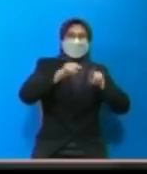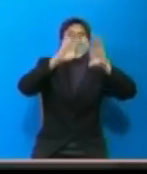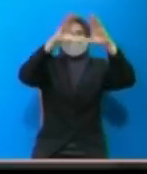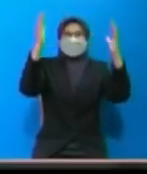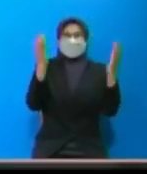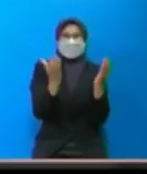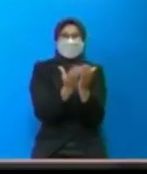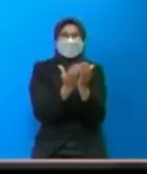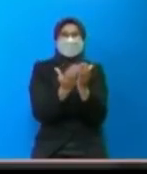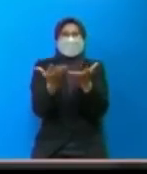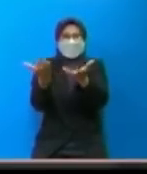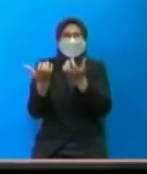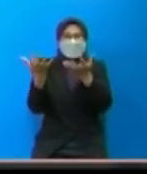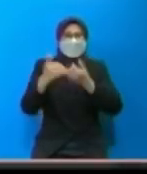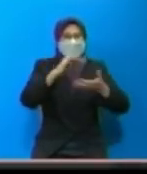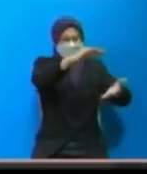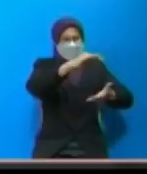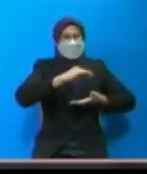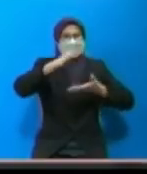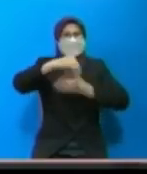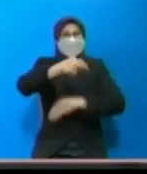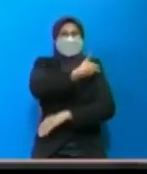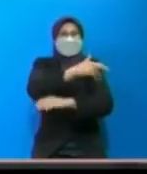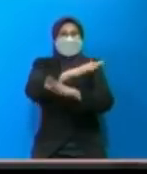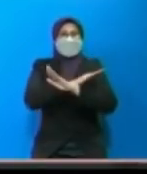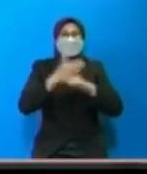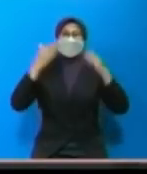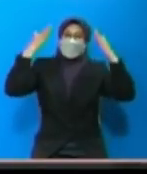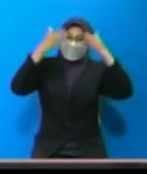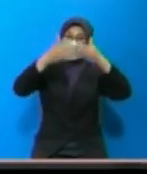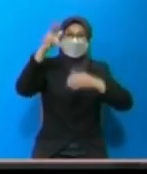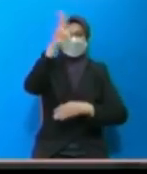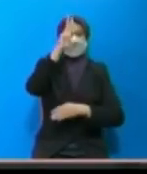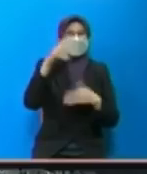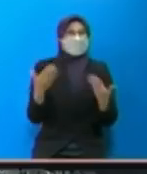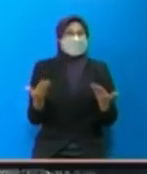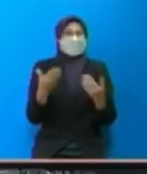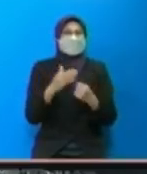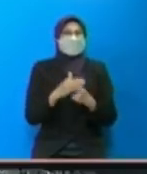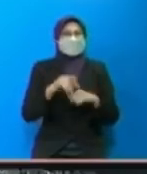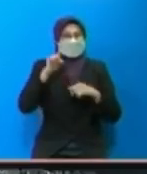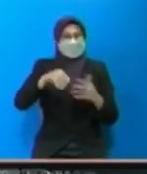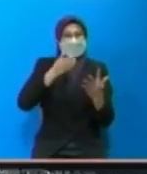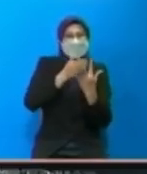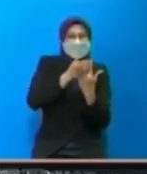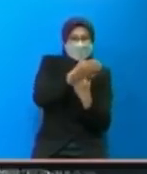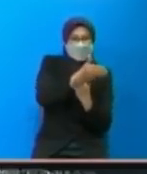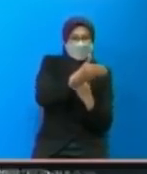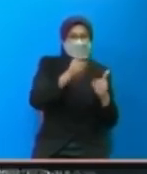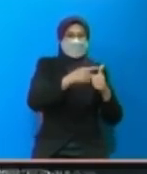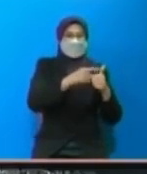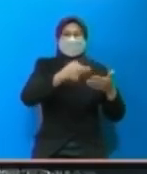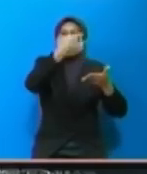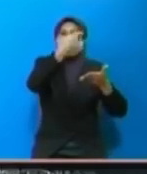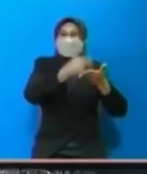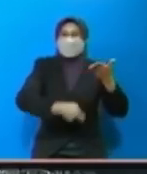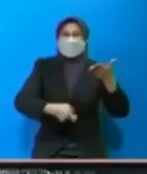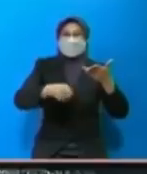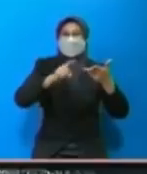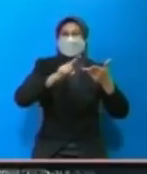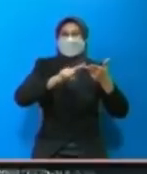baksin muka Kita seharusnya kepada akses lain pada harga dan spesifikasi